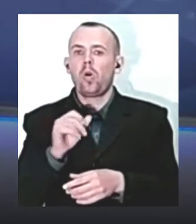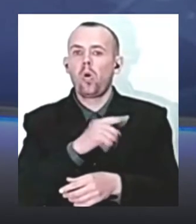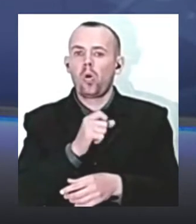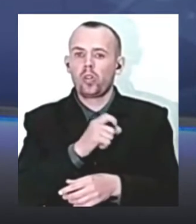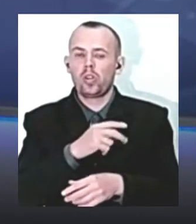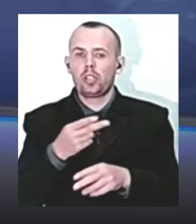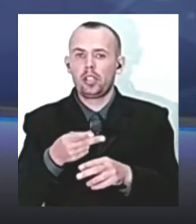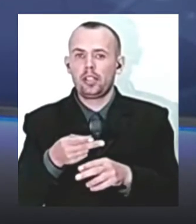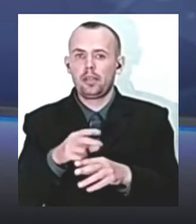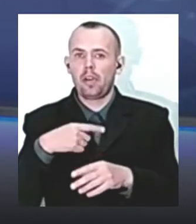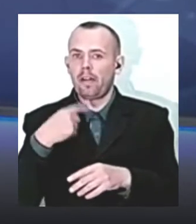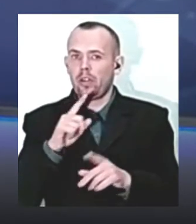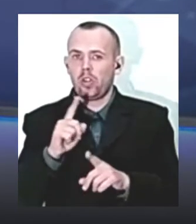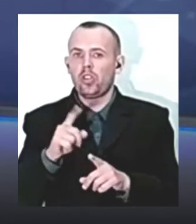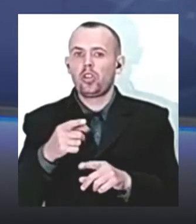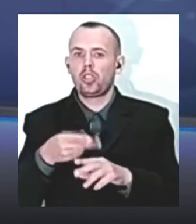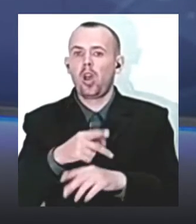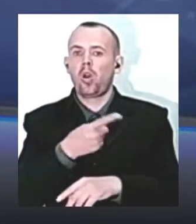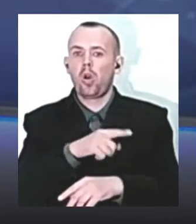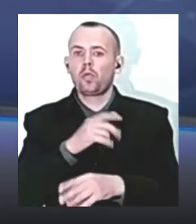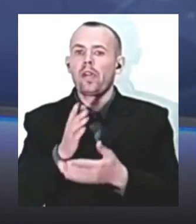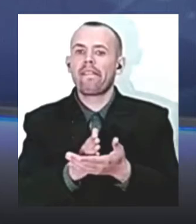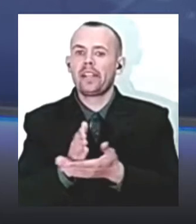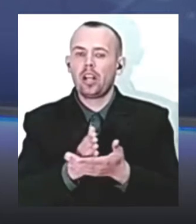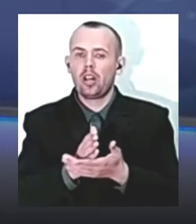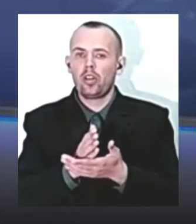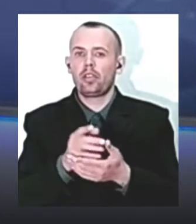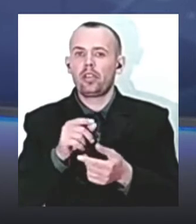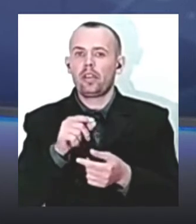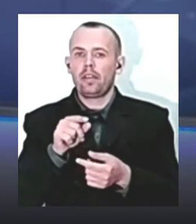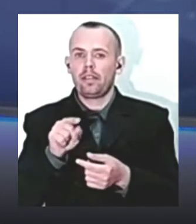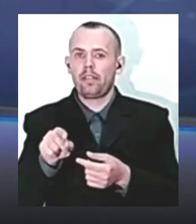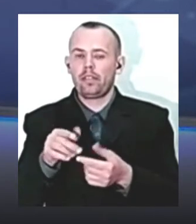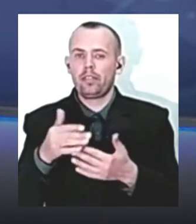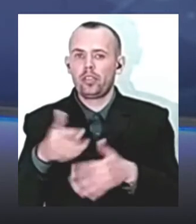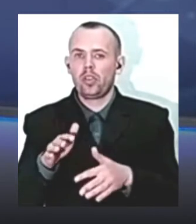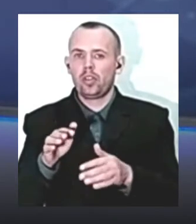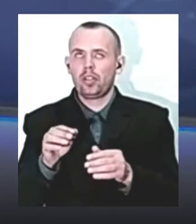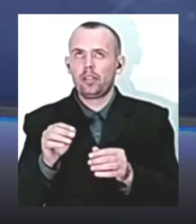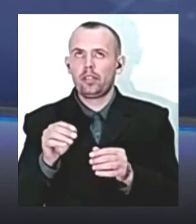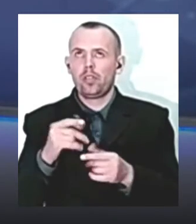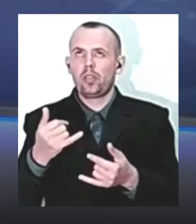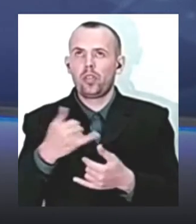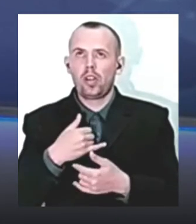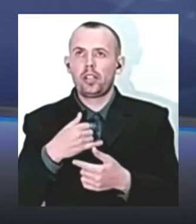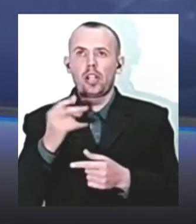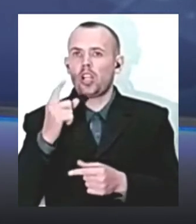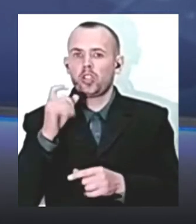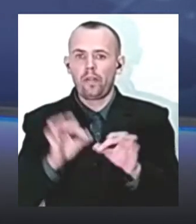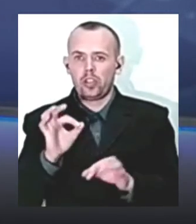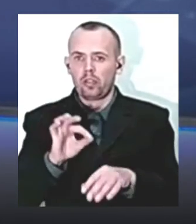що це госпіталь ветеранів, він включений уже в статистику, тому у нас не 100% загруженість,